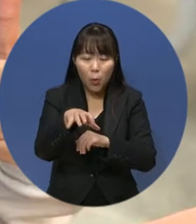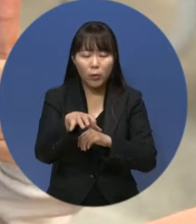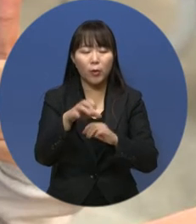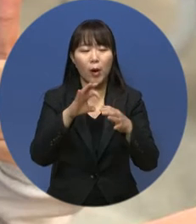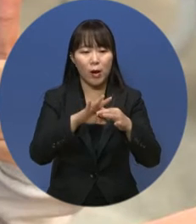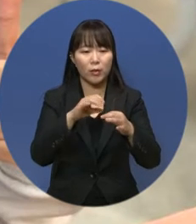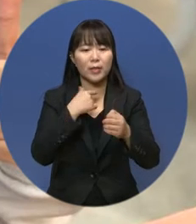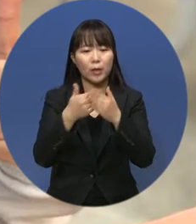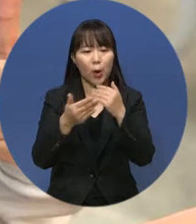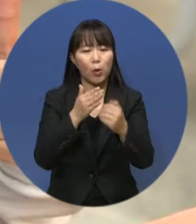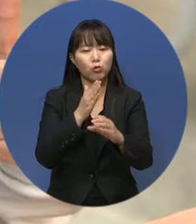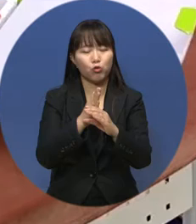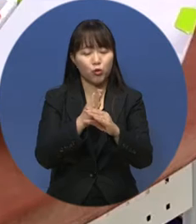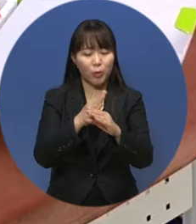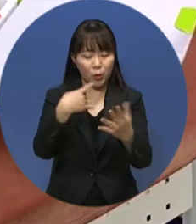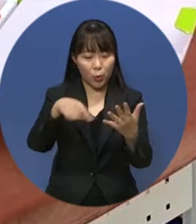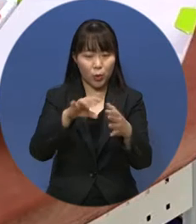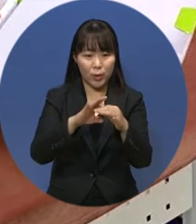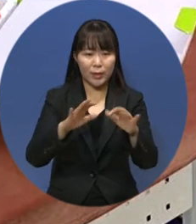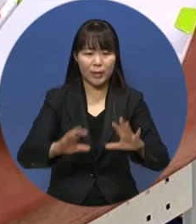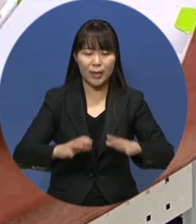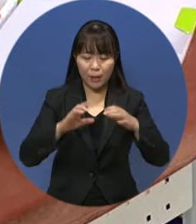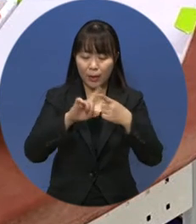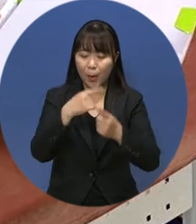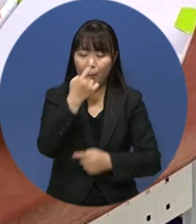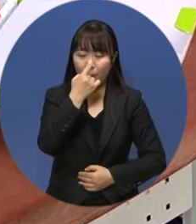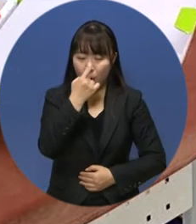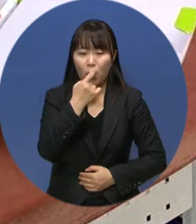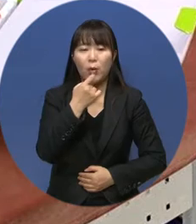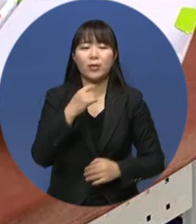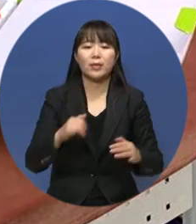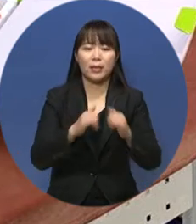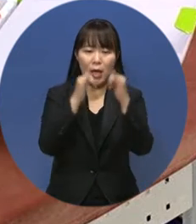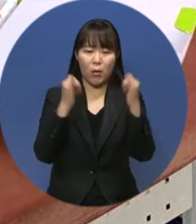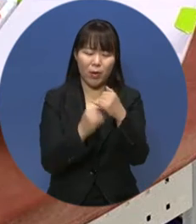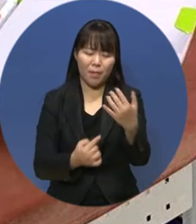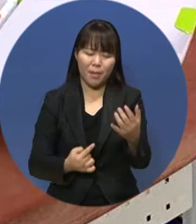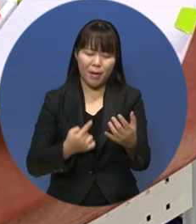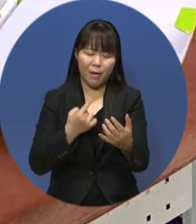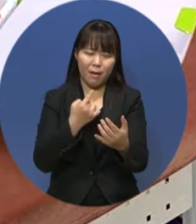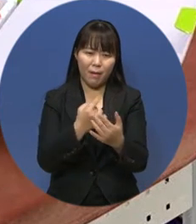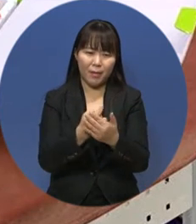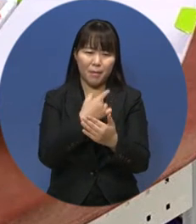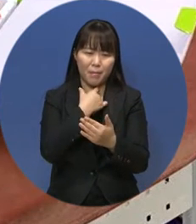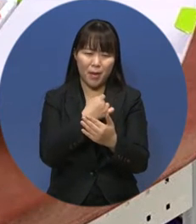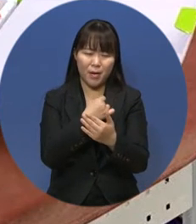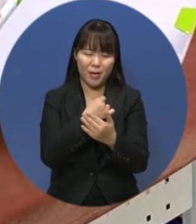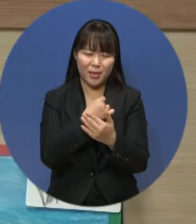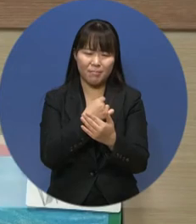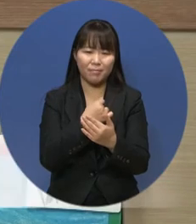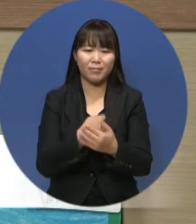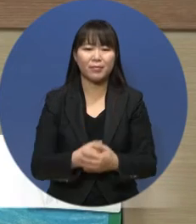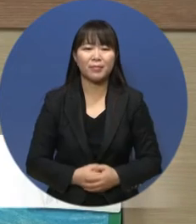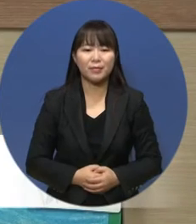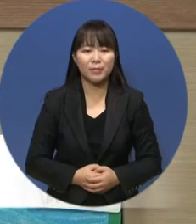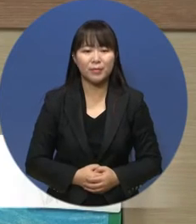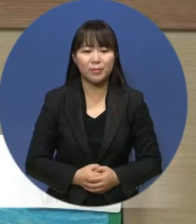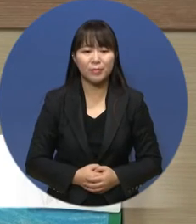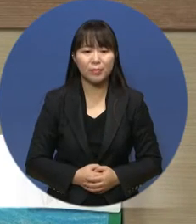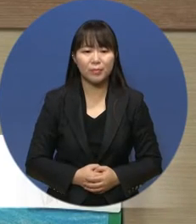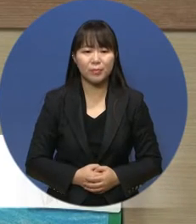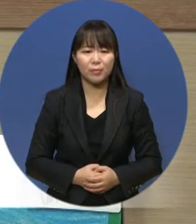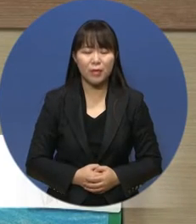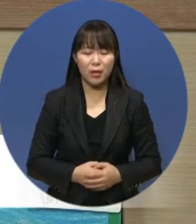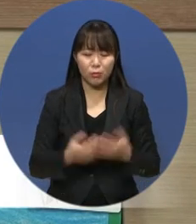중심의 교육을 통해 세상을 배우 며 사회로 진출하는 꿈을 키웁니다 종업식 을 함께 하지